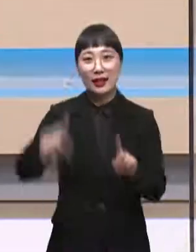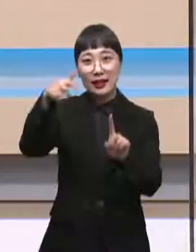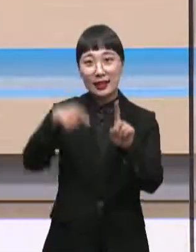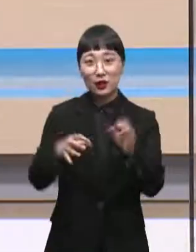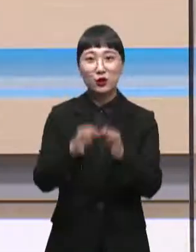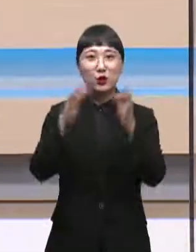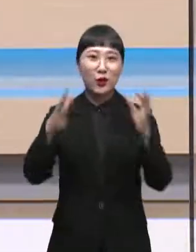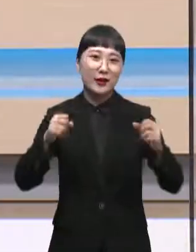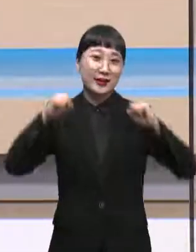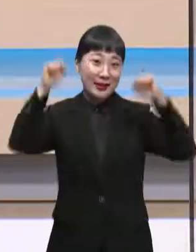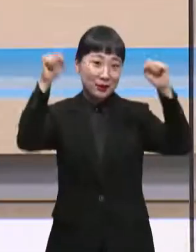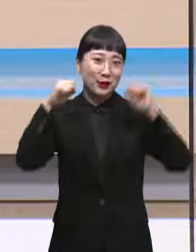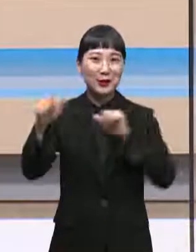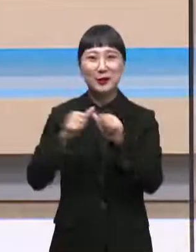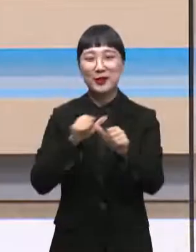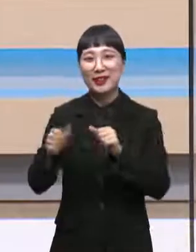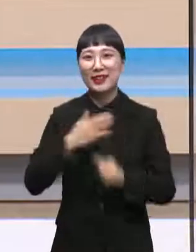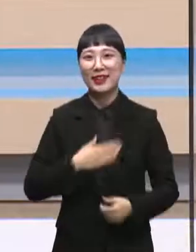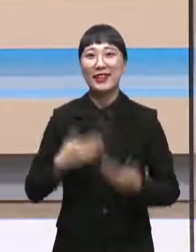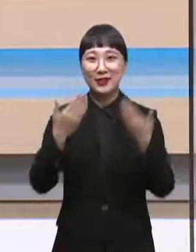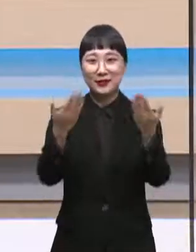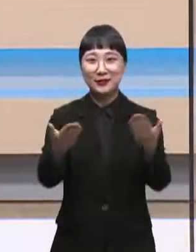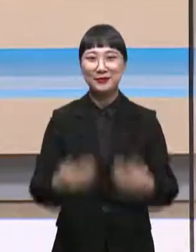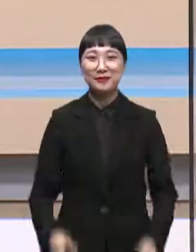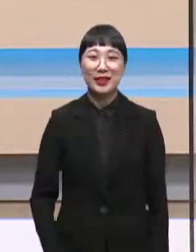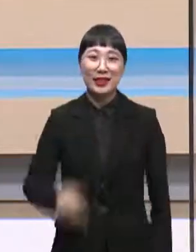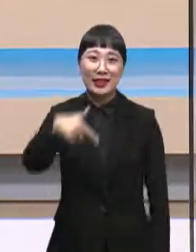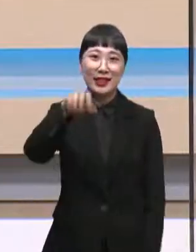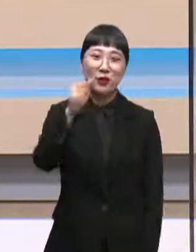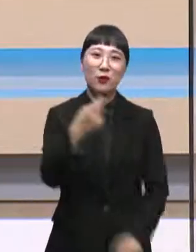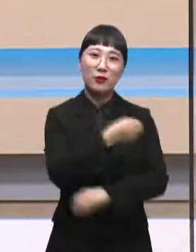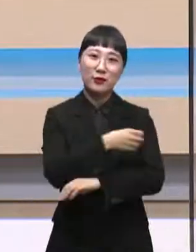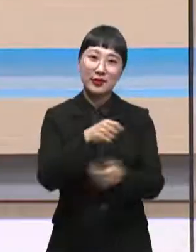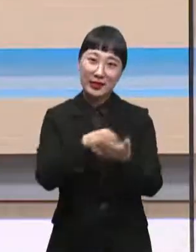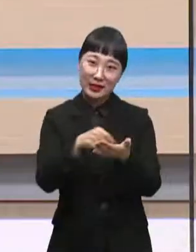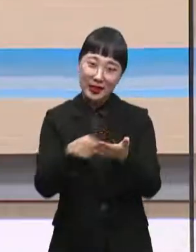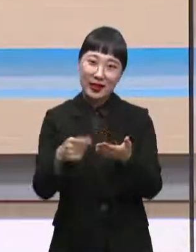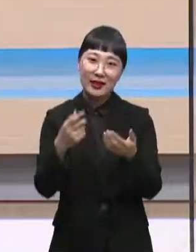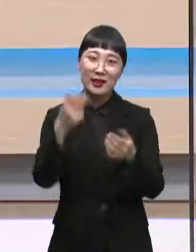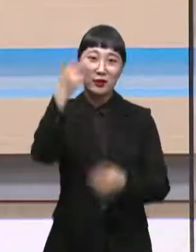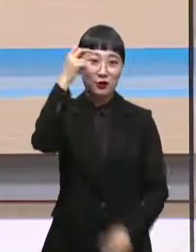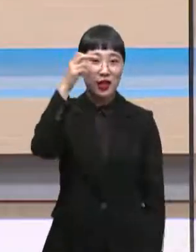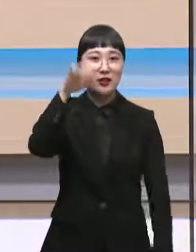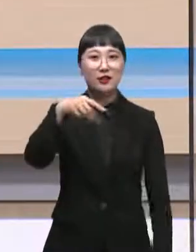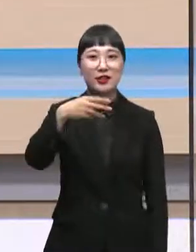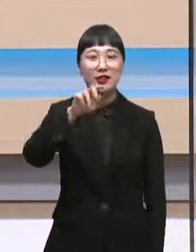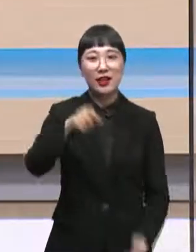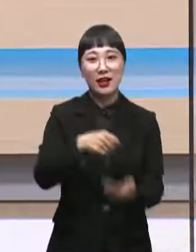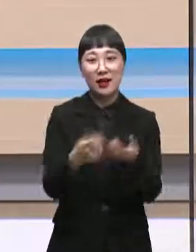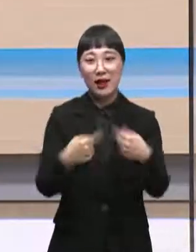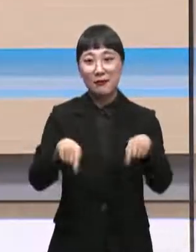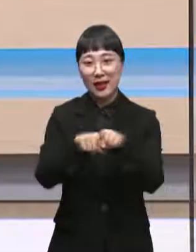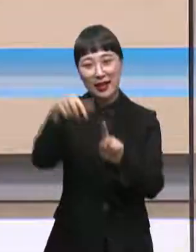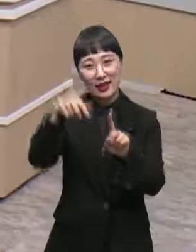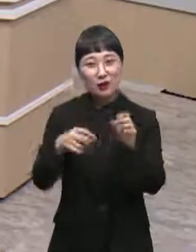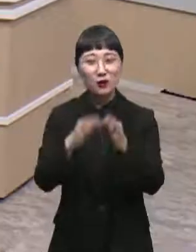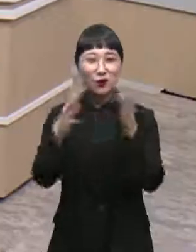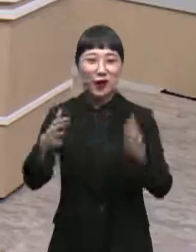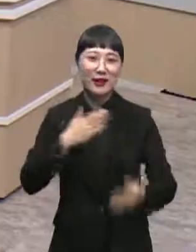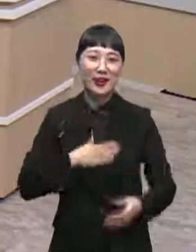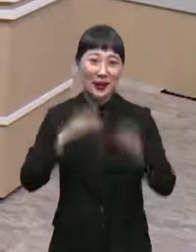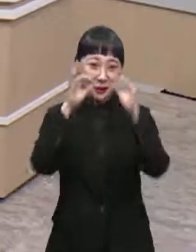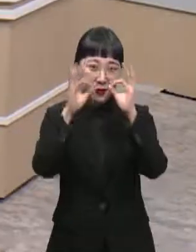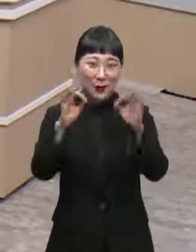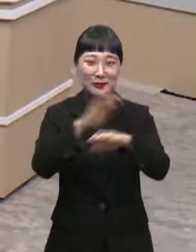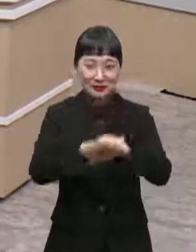한 주간에 스포츠 소식을 전하는 주간 스포츠 시간입니다 기호일보 초유 타키자와 지난 한 주 동안 있었던 주요 스포츠 소식 이야기 나누겠습니다